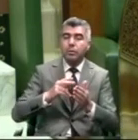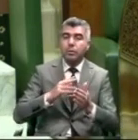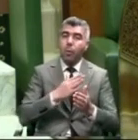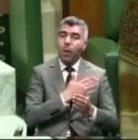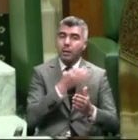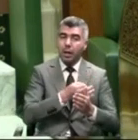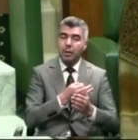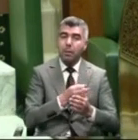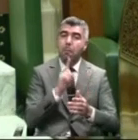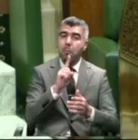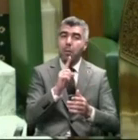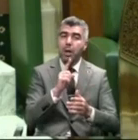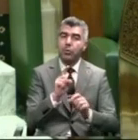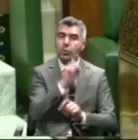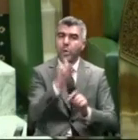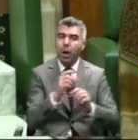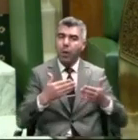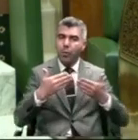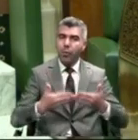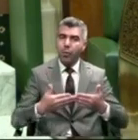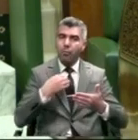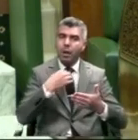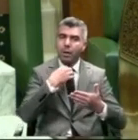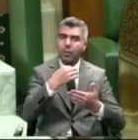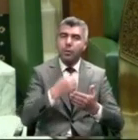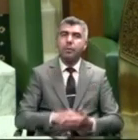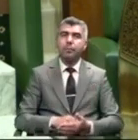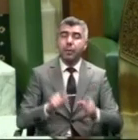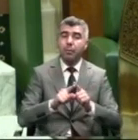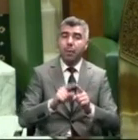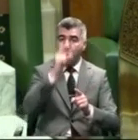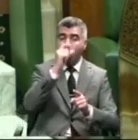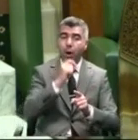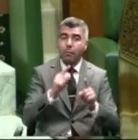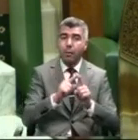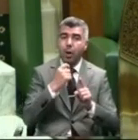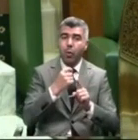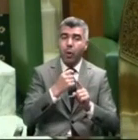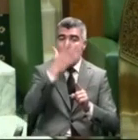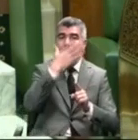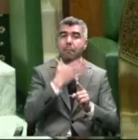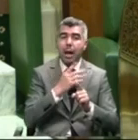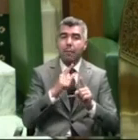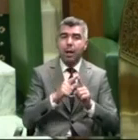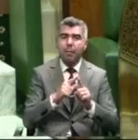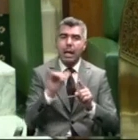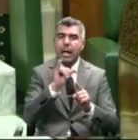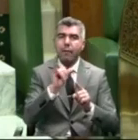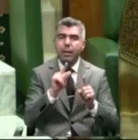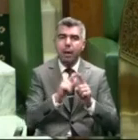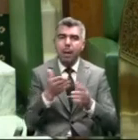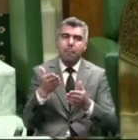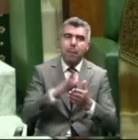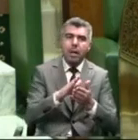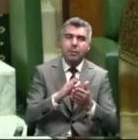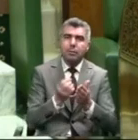الا ان سؤالنا اليوم من باب الاطمئنان لقوله تعالى واذ قال ابراهيم ربي ارني كيف تحيي الموتى